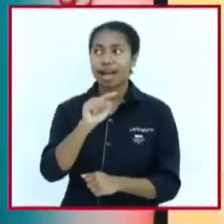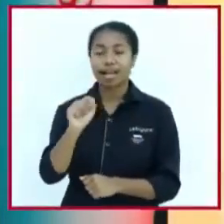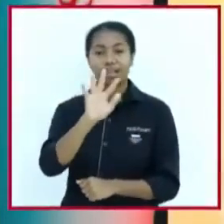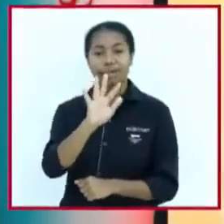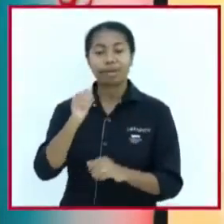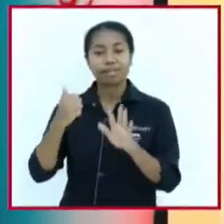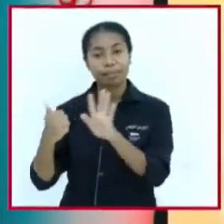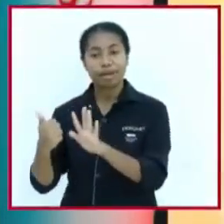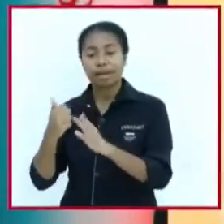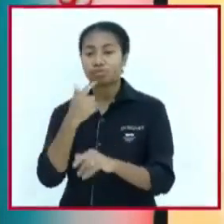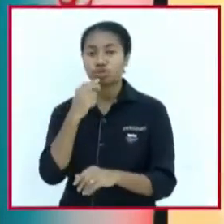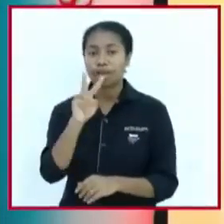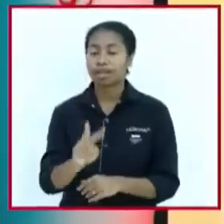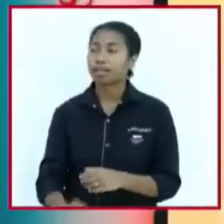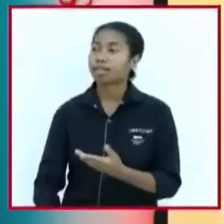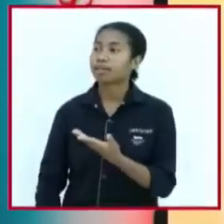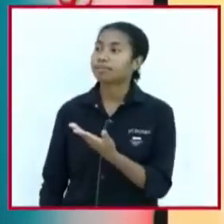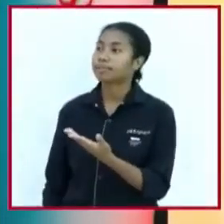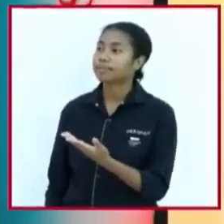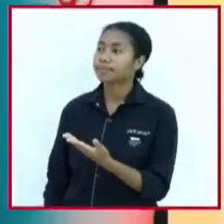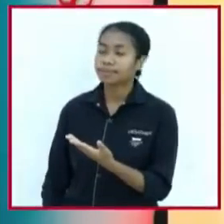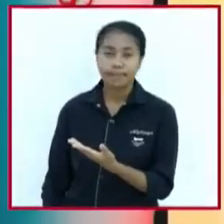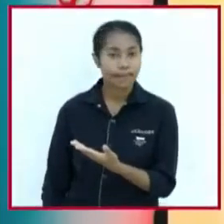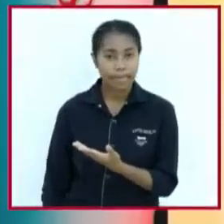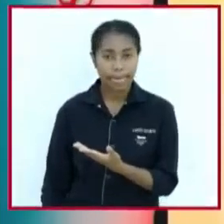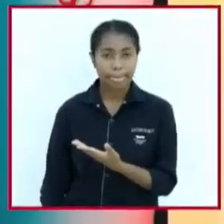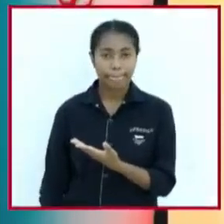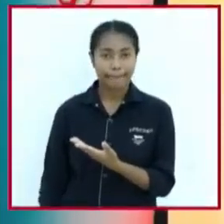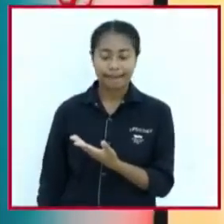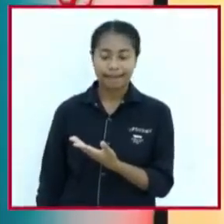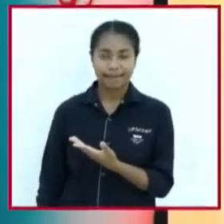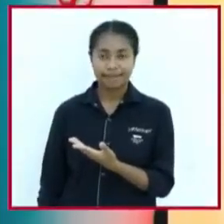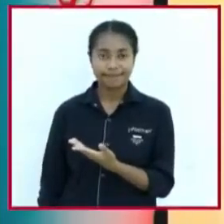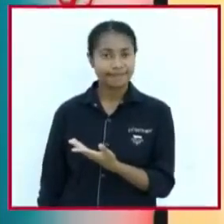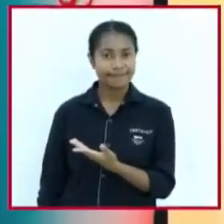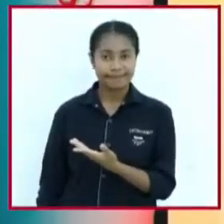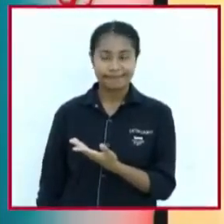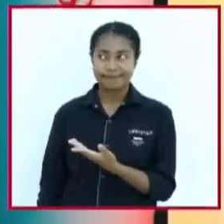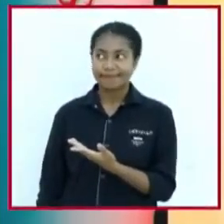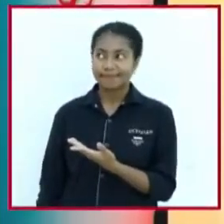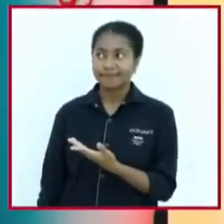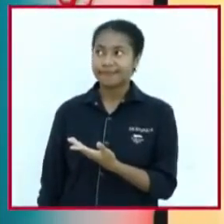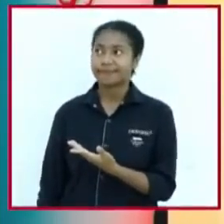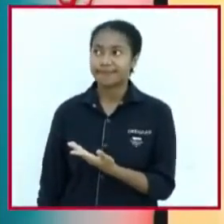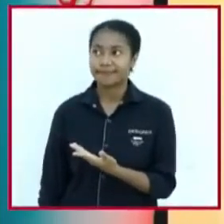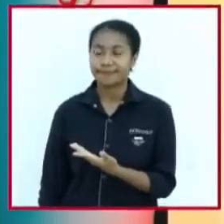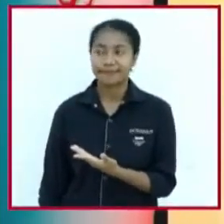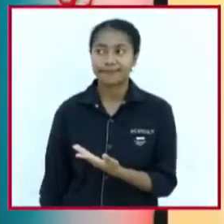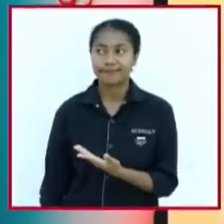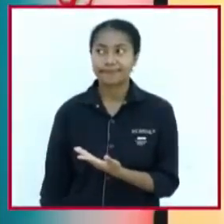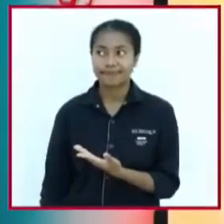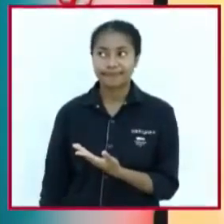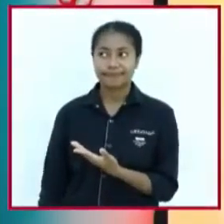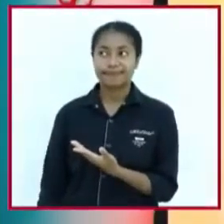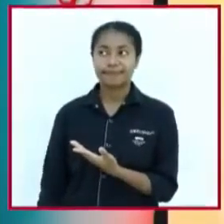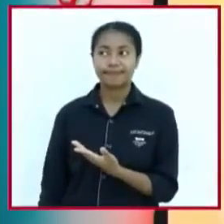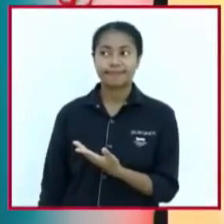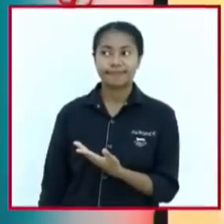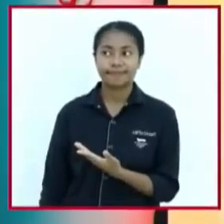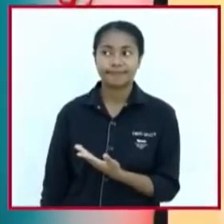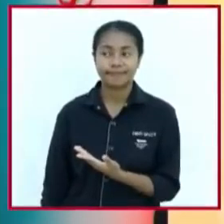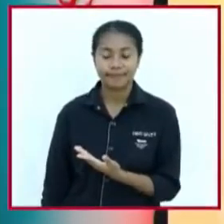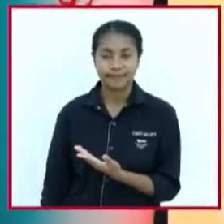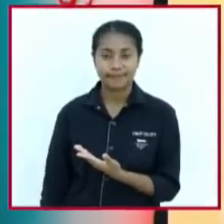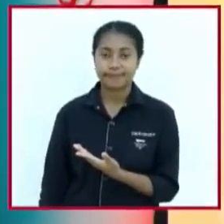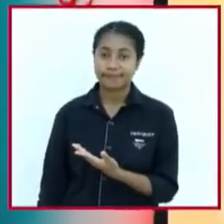anak sebagai pelayan untuk memberi Kesaksian tentang apa yang akan diberikan kemudian tetapi Kristus setiap